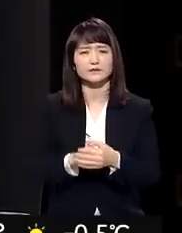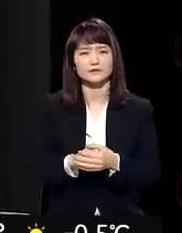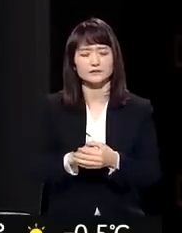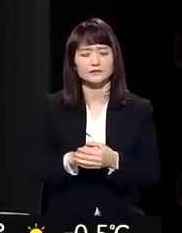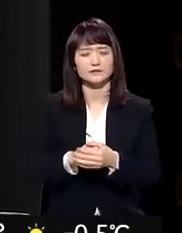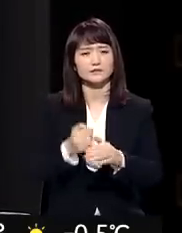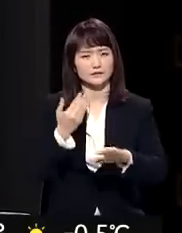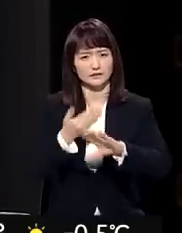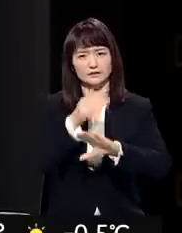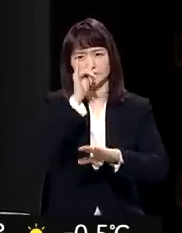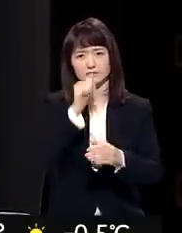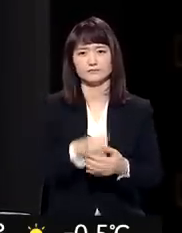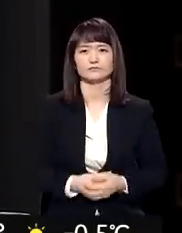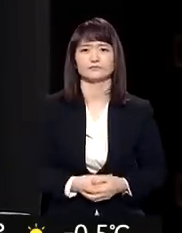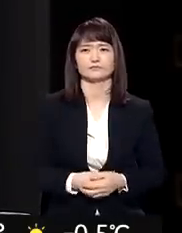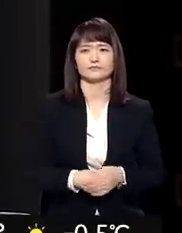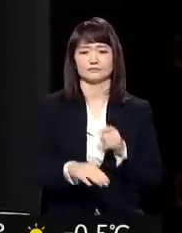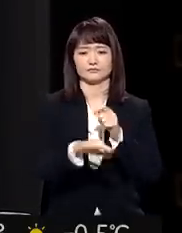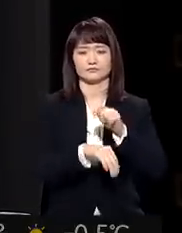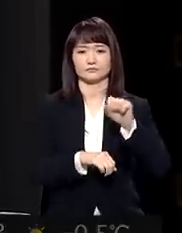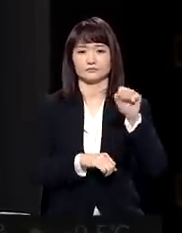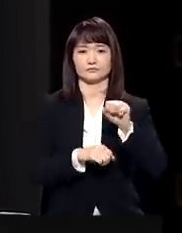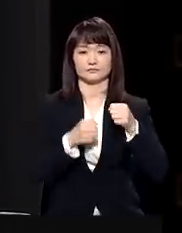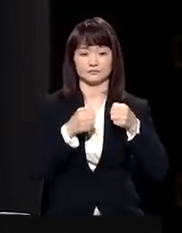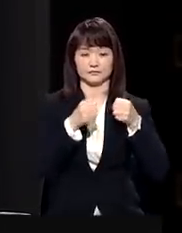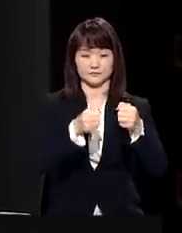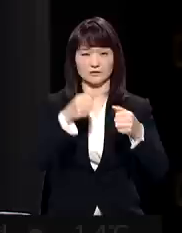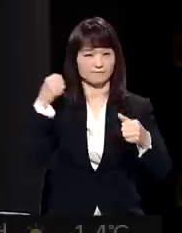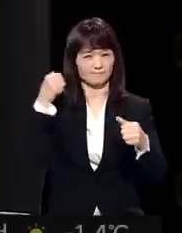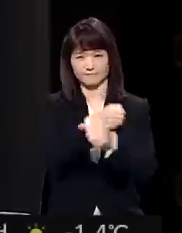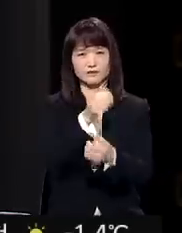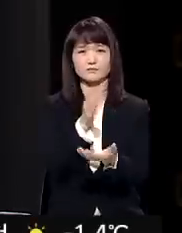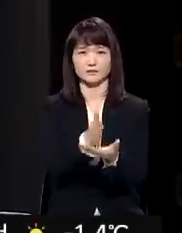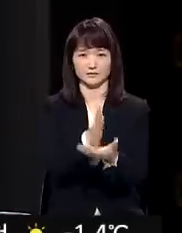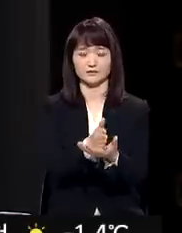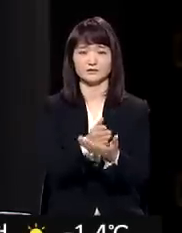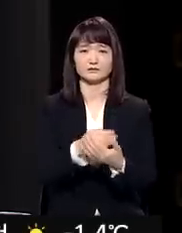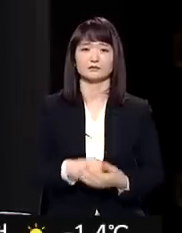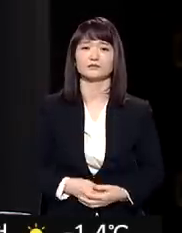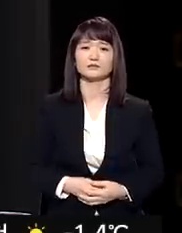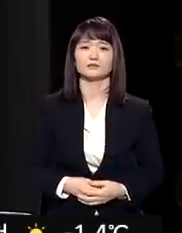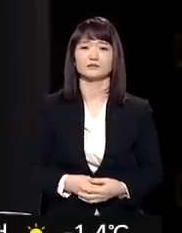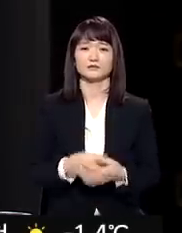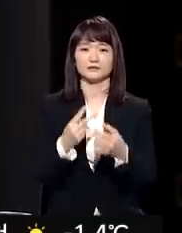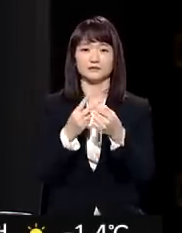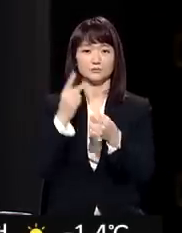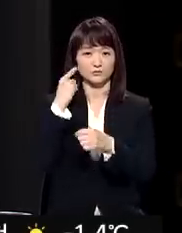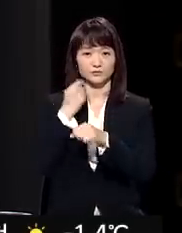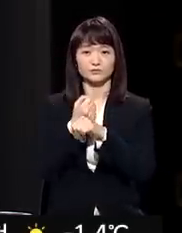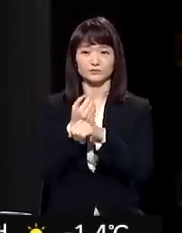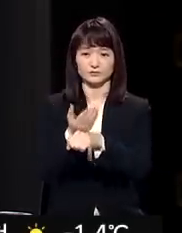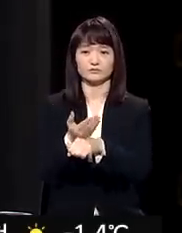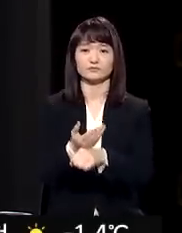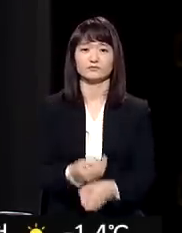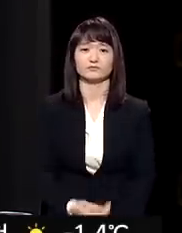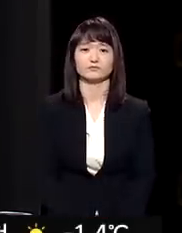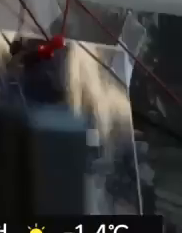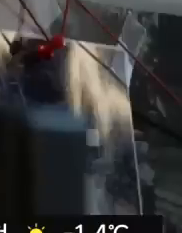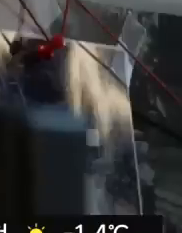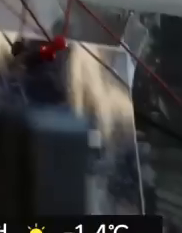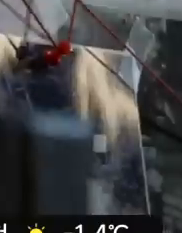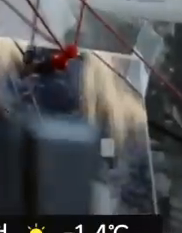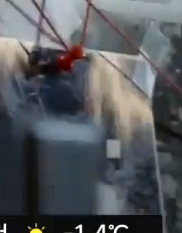아니라 운전대 잡고 있는 사람들 좀 때리지 마세요 자 첫 번째 사건 정리하고요 두 번째 사건 이어갑니다